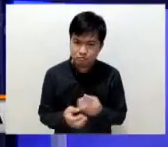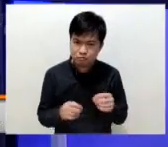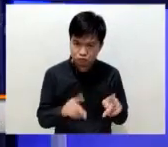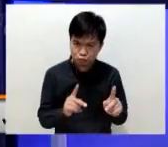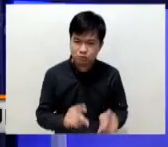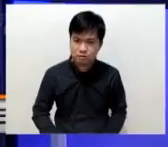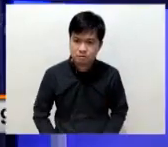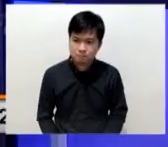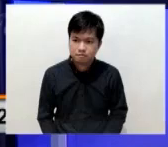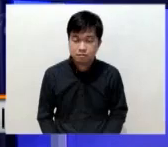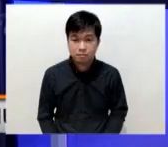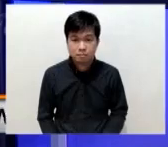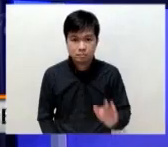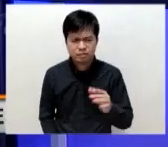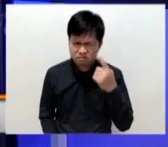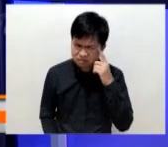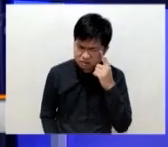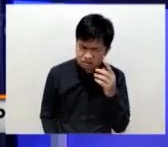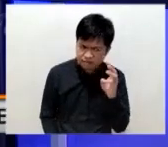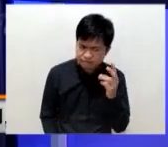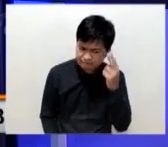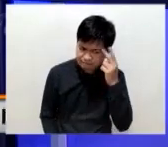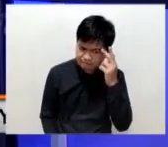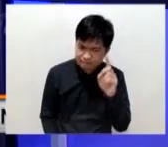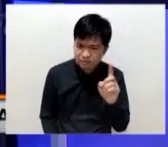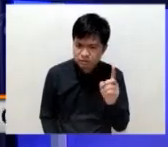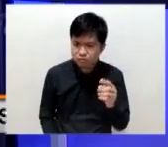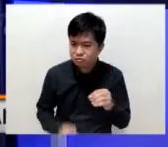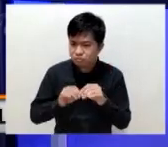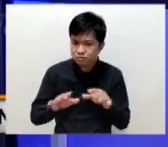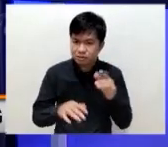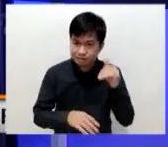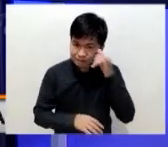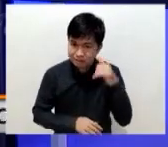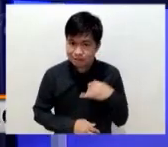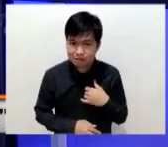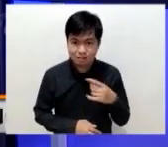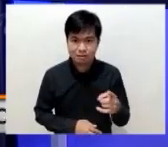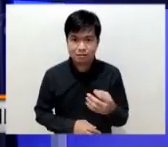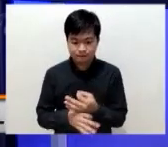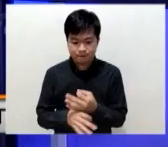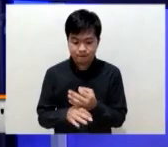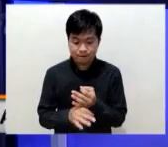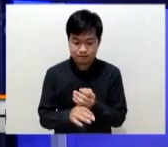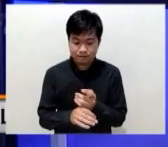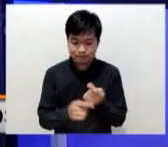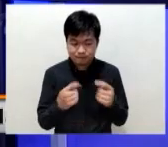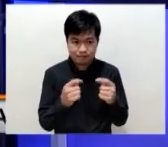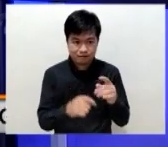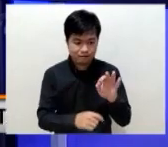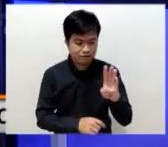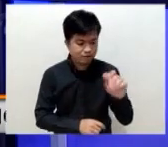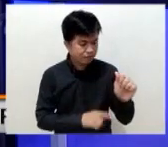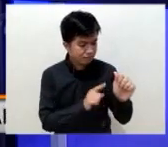Para naman sa mga nagtataka, ano ba yung college games na kumakalat kagabi? Mga kapatid, inaayos at tinetesting na kasi ng FIBA Local